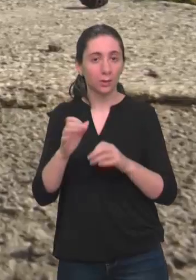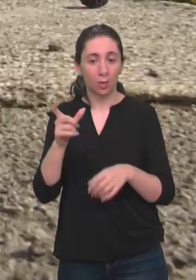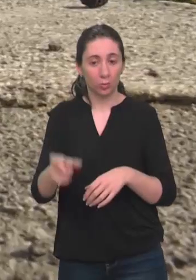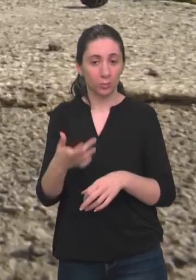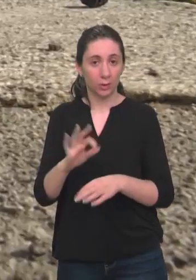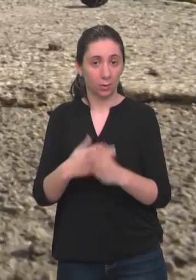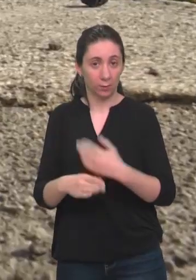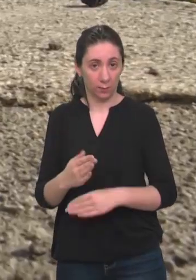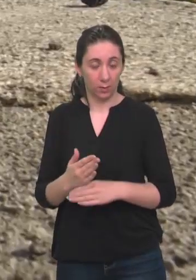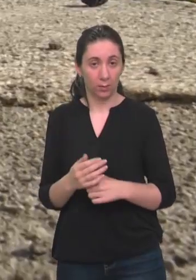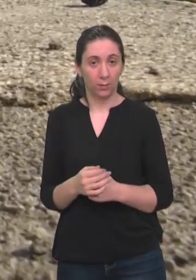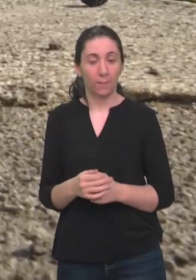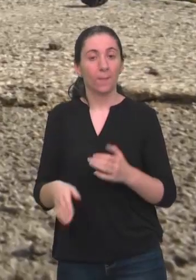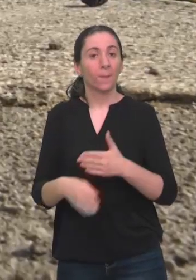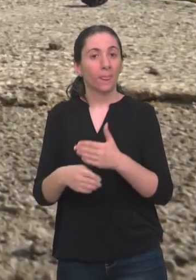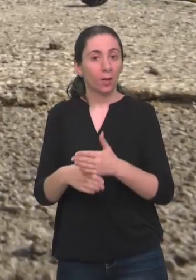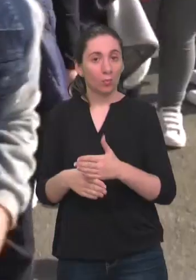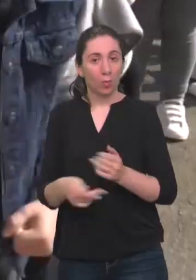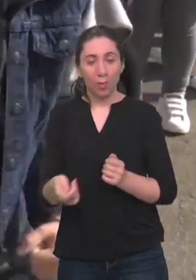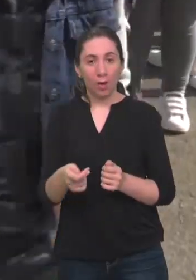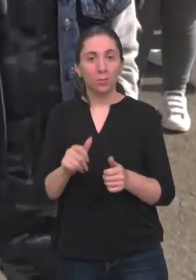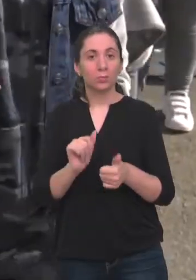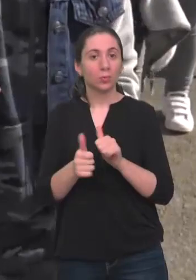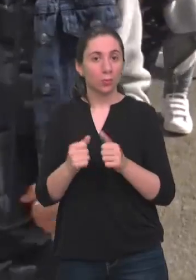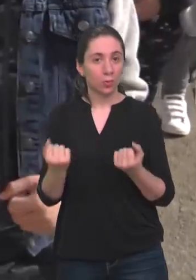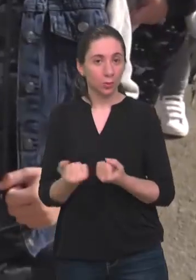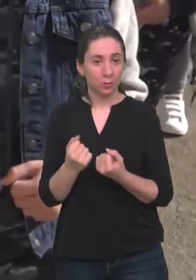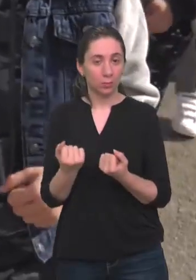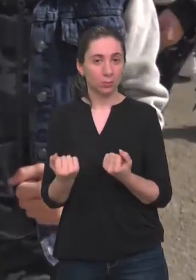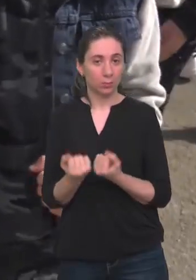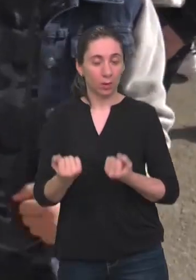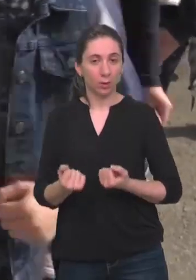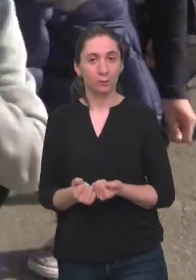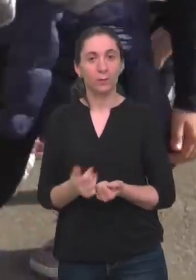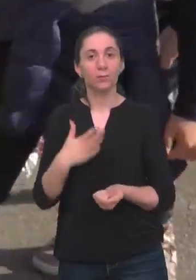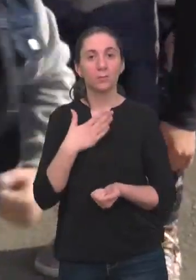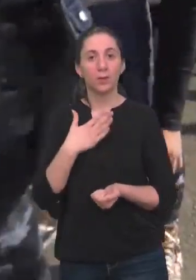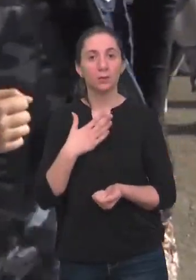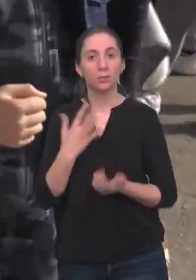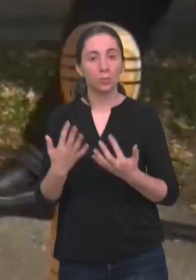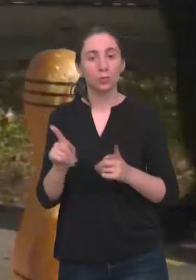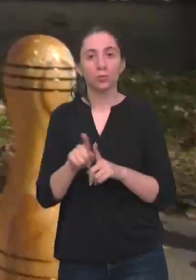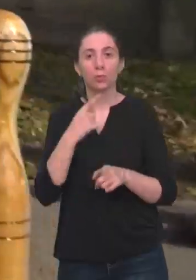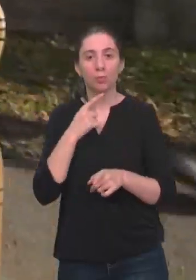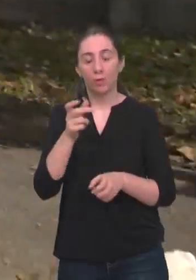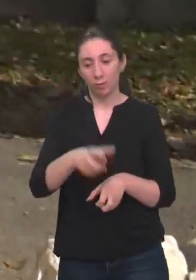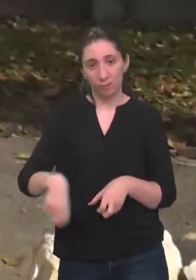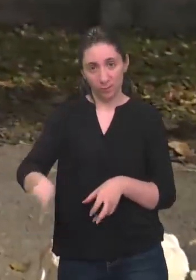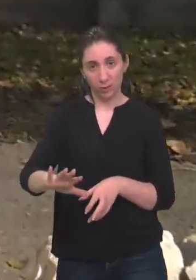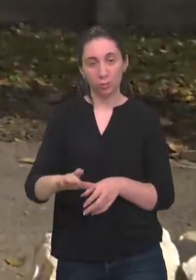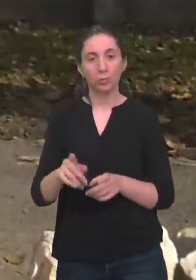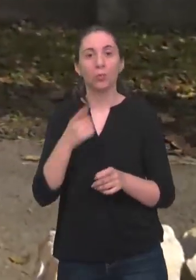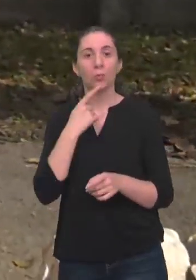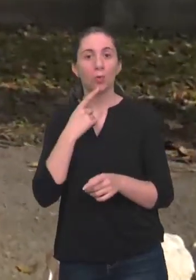s invaliditetom, pomagalima, sportsko-rekreativnim aktivnostima. Imali su priliku isprobati viseću kuglanu,